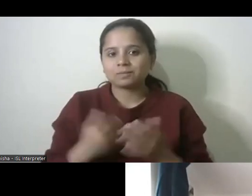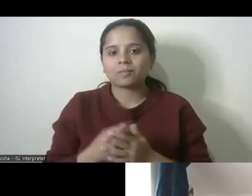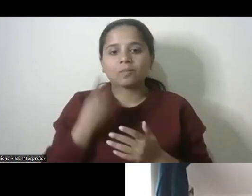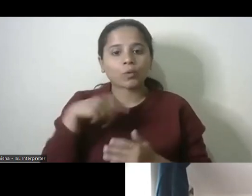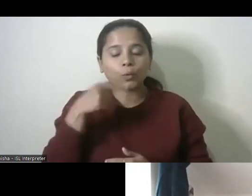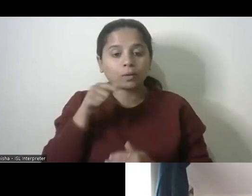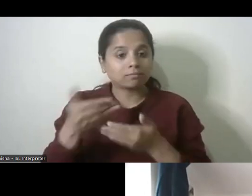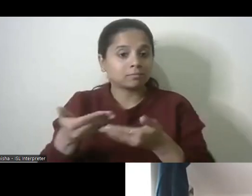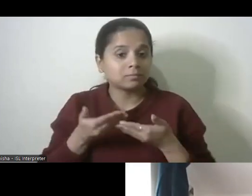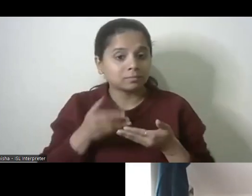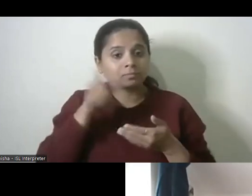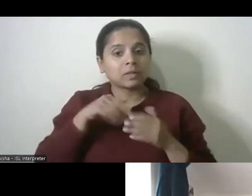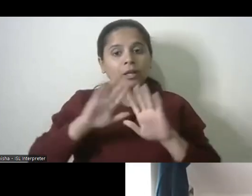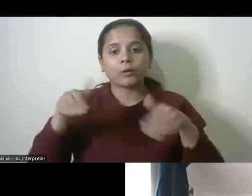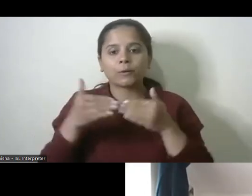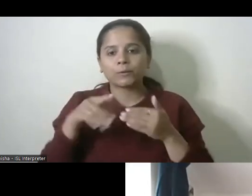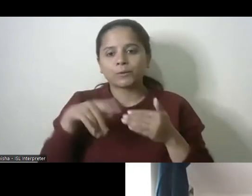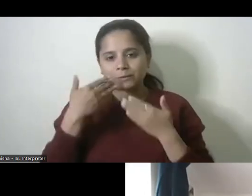speaker introduction part of today's session.